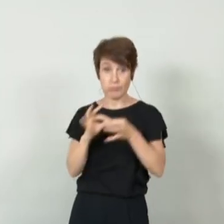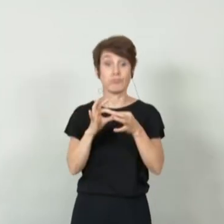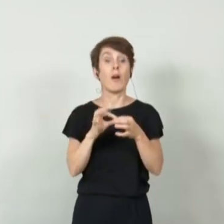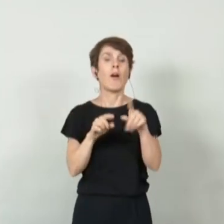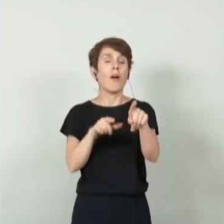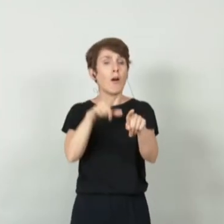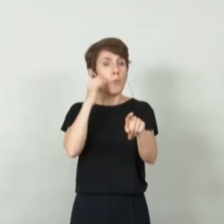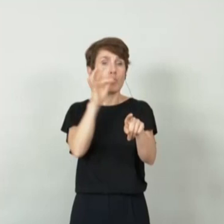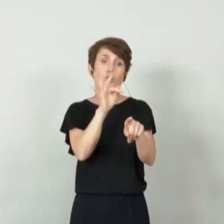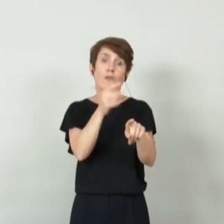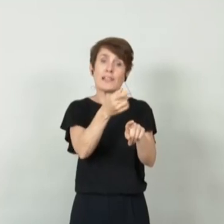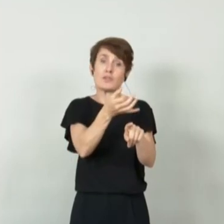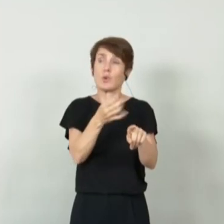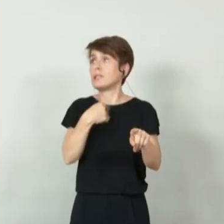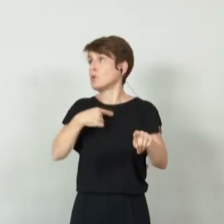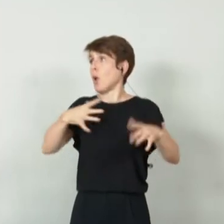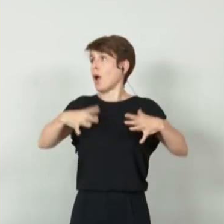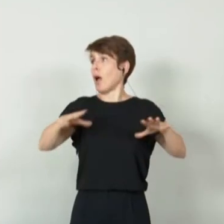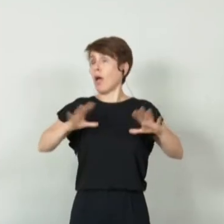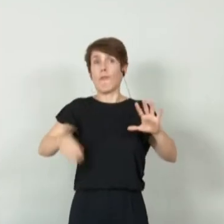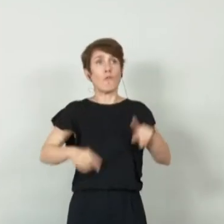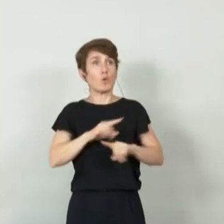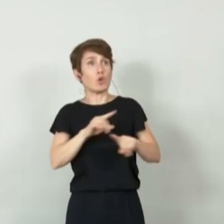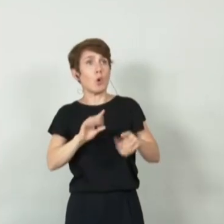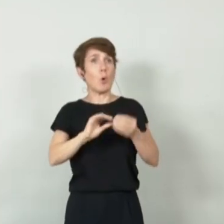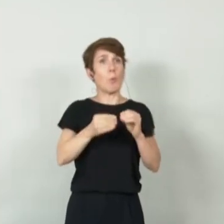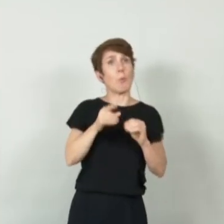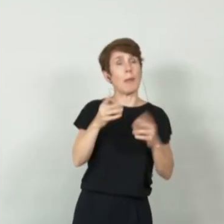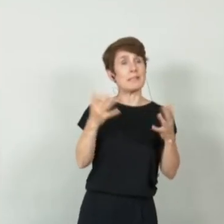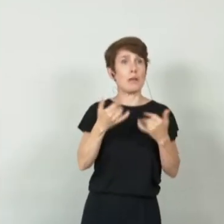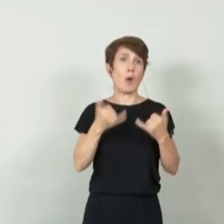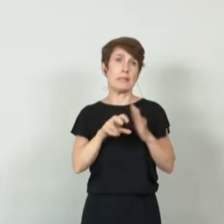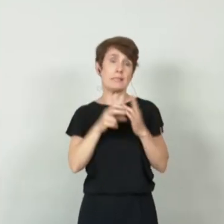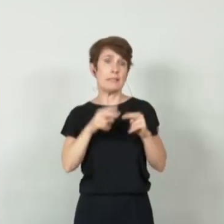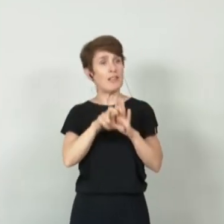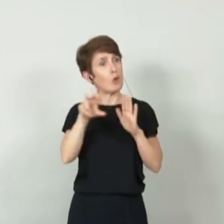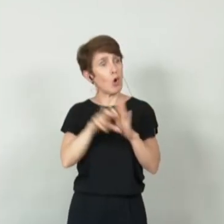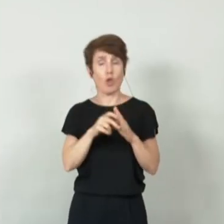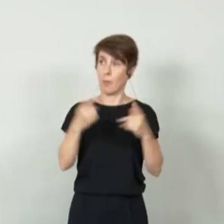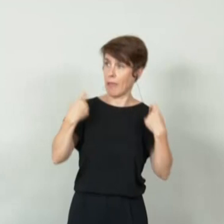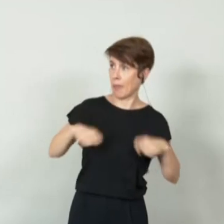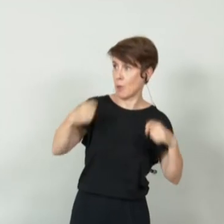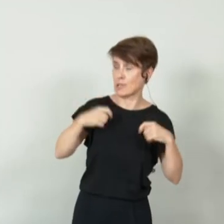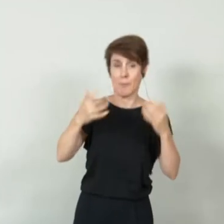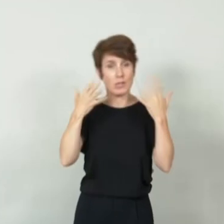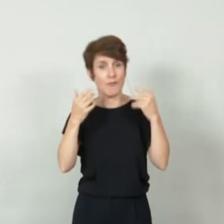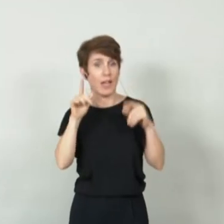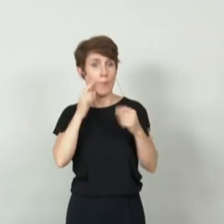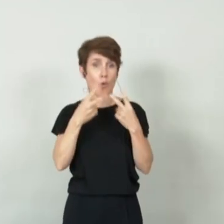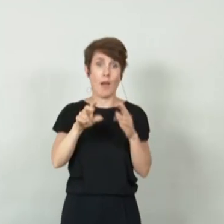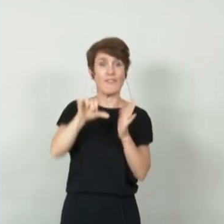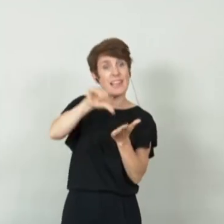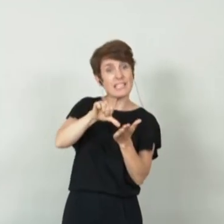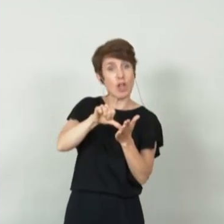des excuses à leur mauvais à votre mauvaise gestion en disant que Grenoble doit assumer des charges de centralité mais bien sûr vous avez tout à fait raison